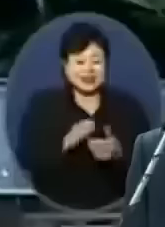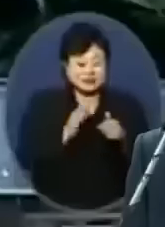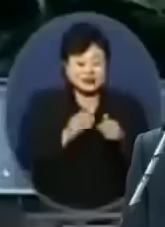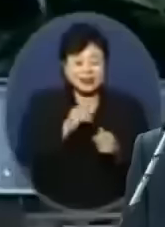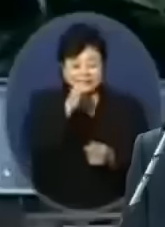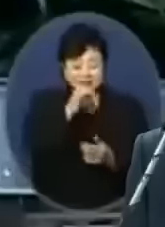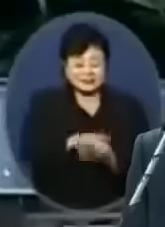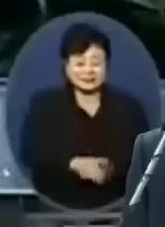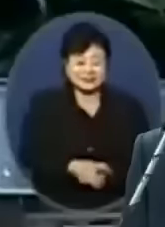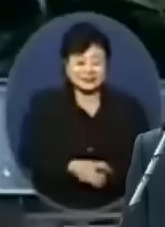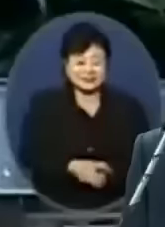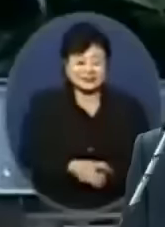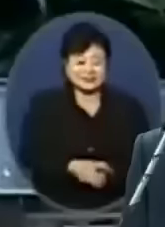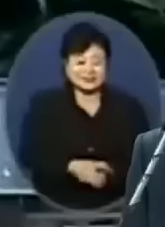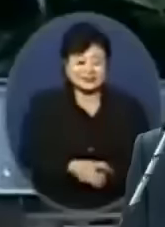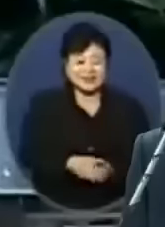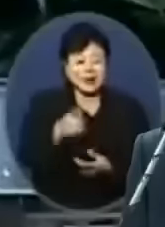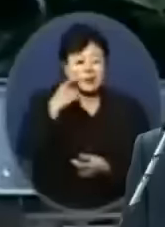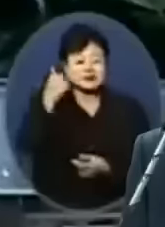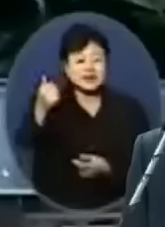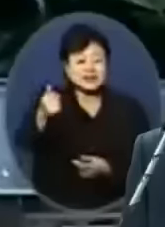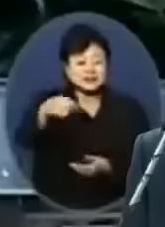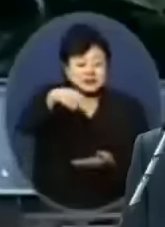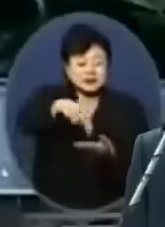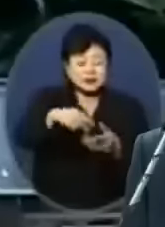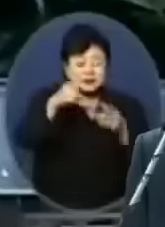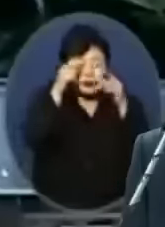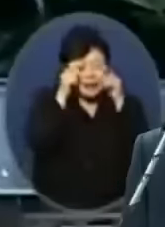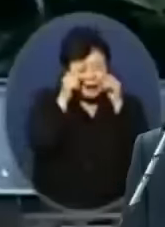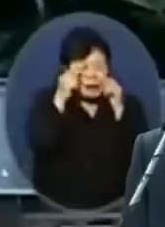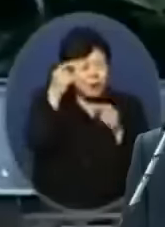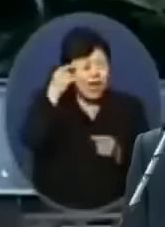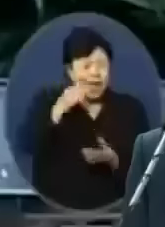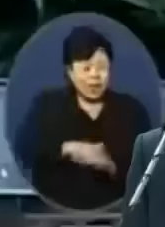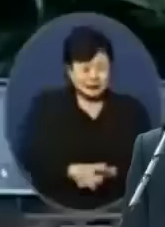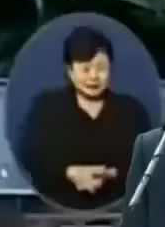했어요. 왜 목사님은 강단에만서만 눈을 감습니까?